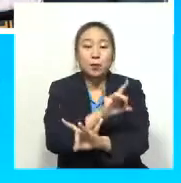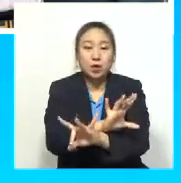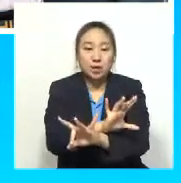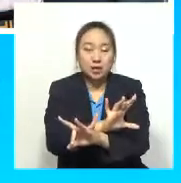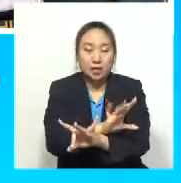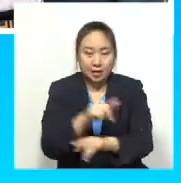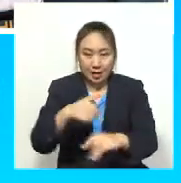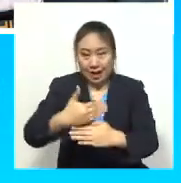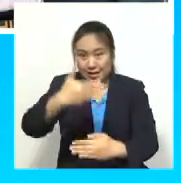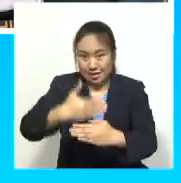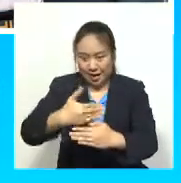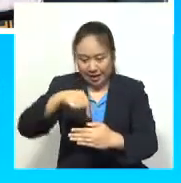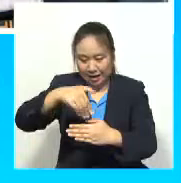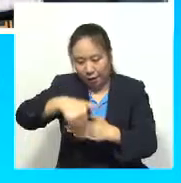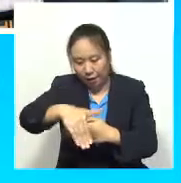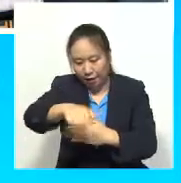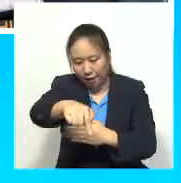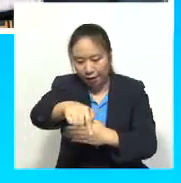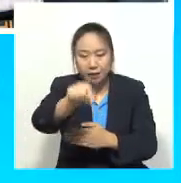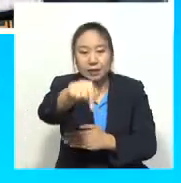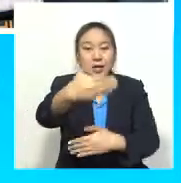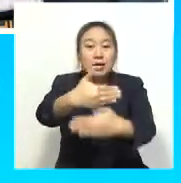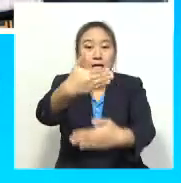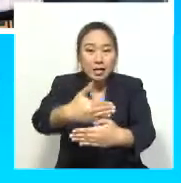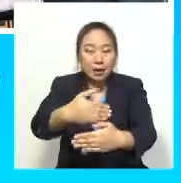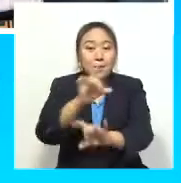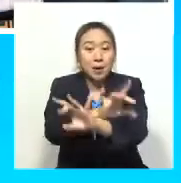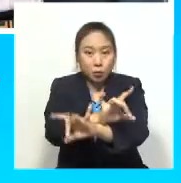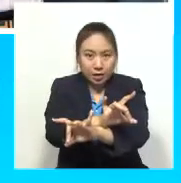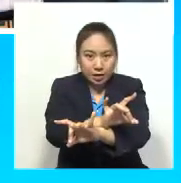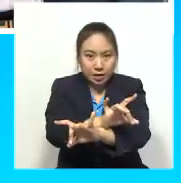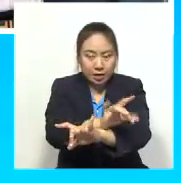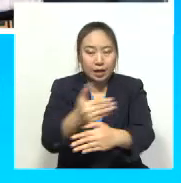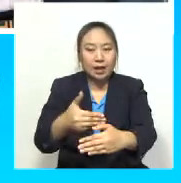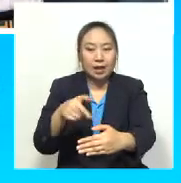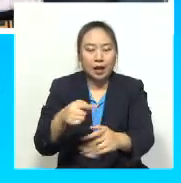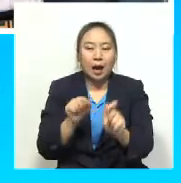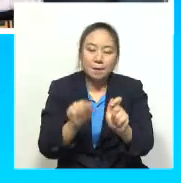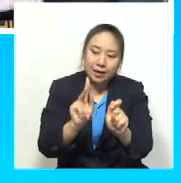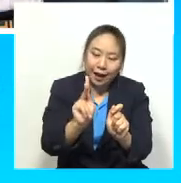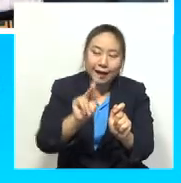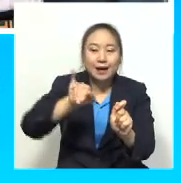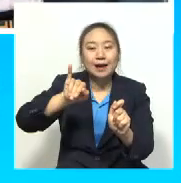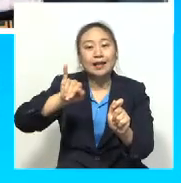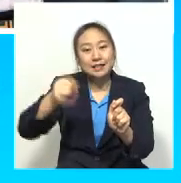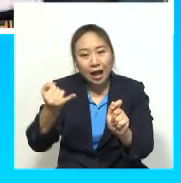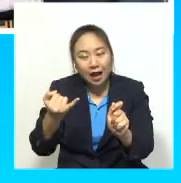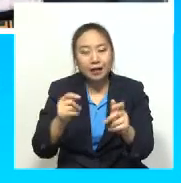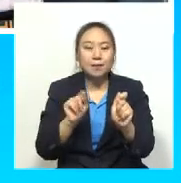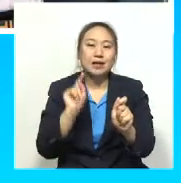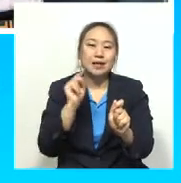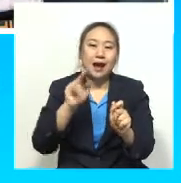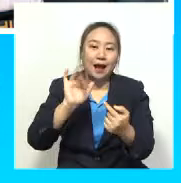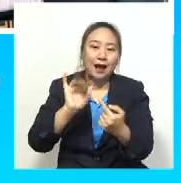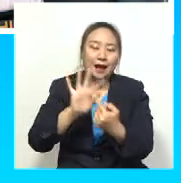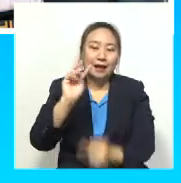เขื่อนแก่งกระจานมาสู่เขื่อนเพชรจนไปถึงนะครับที่จะผ่านอำเภอแก่งกระจานผ่านอำเภอท่ายางนะ